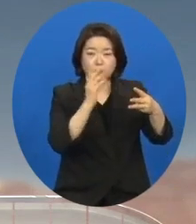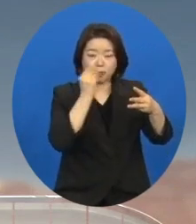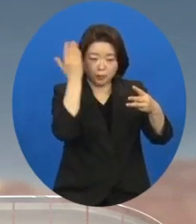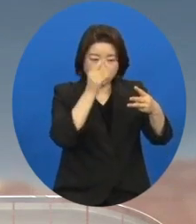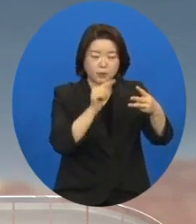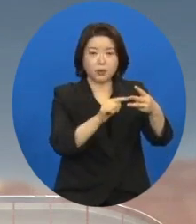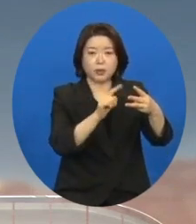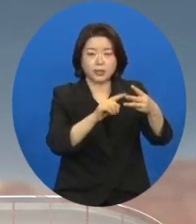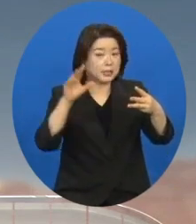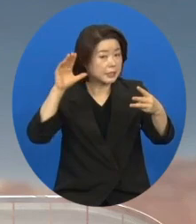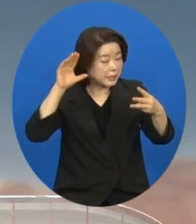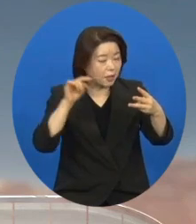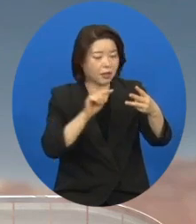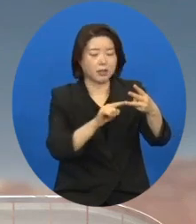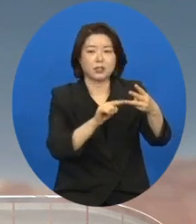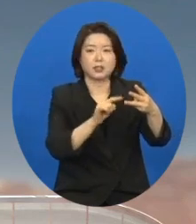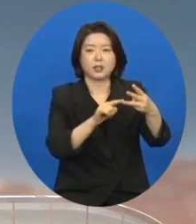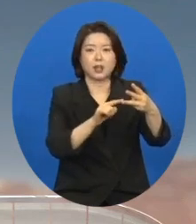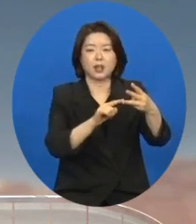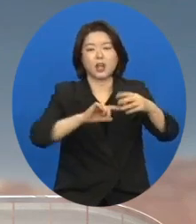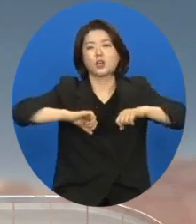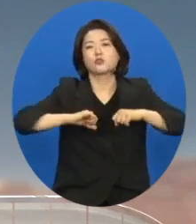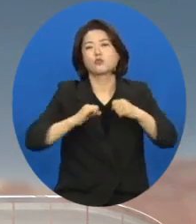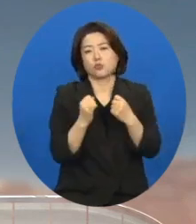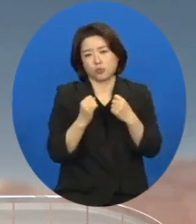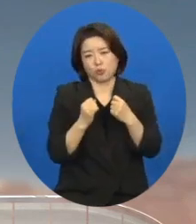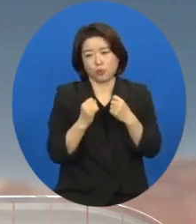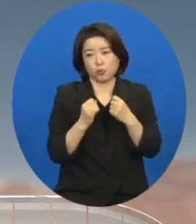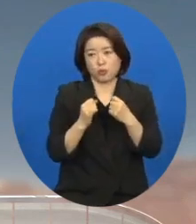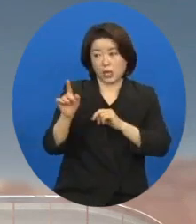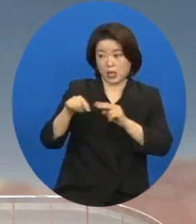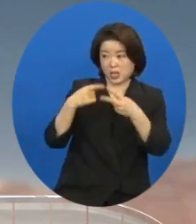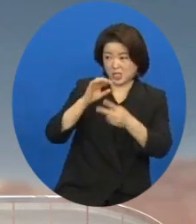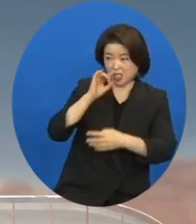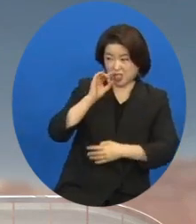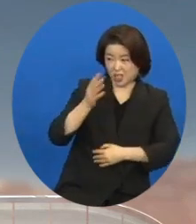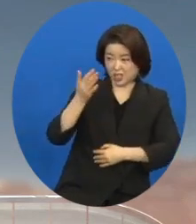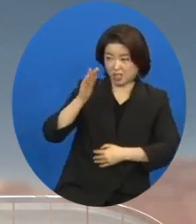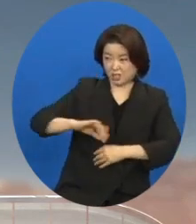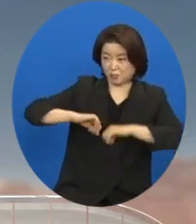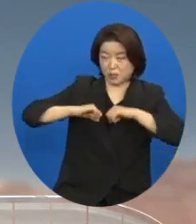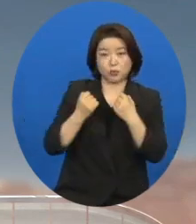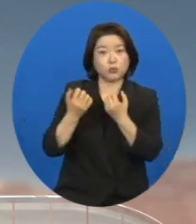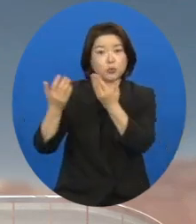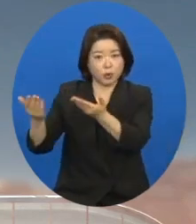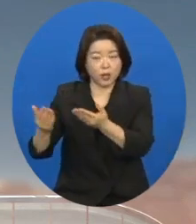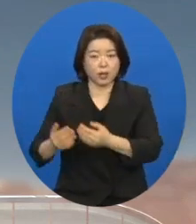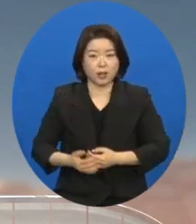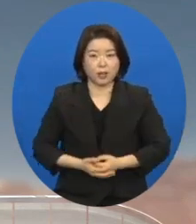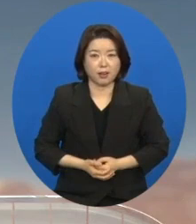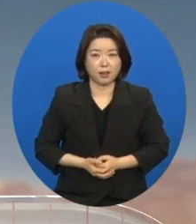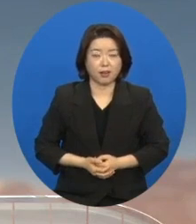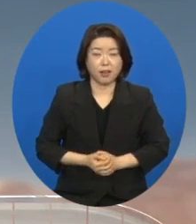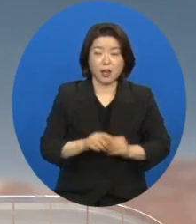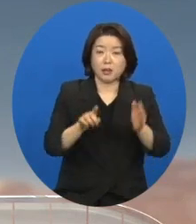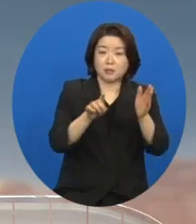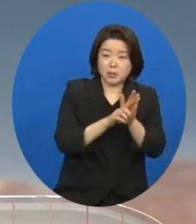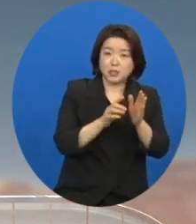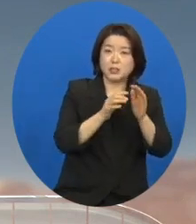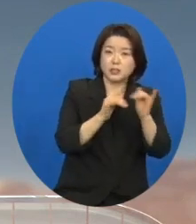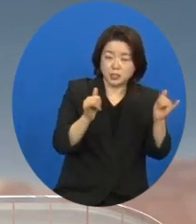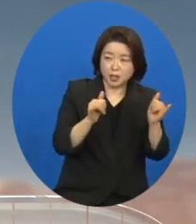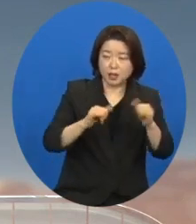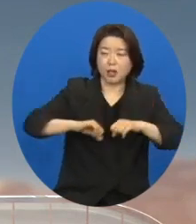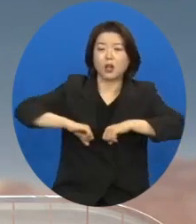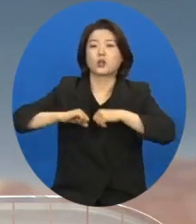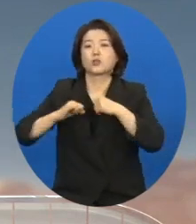여러분 순종입니다. 근데 이해되지 않아 또 하는 순종이에요. 믿는 자가 순종하지만 순종하는 자가 믿는 자입니다.